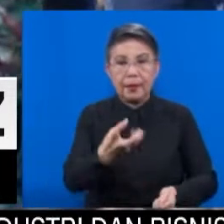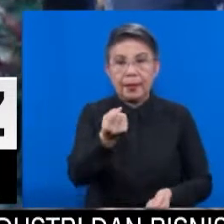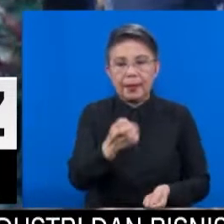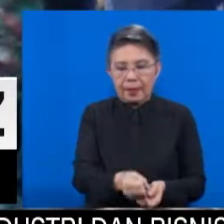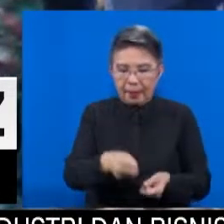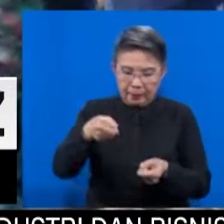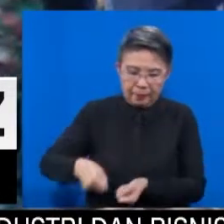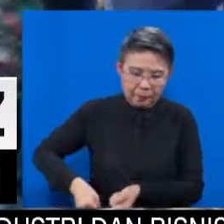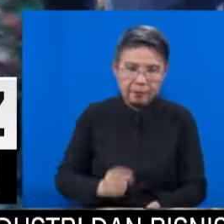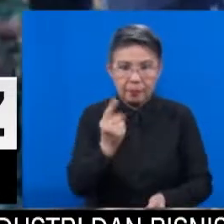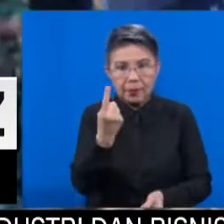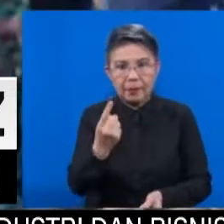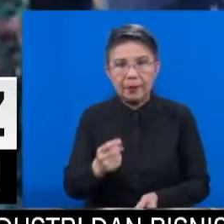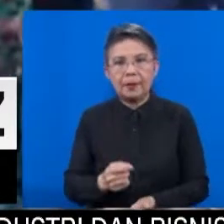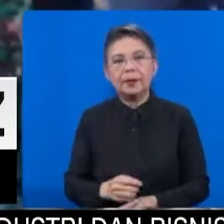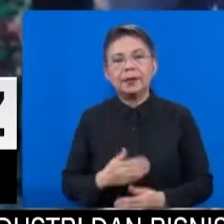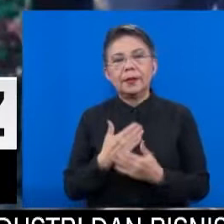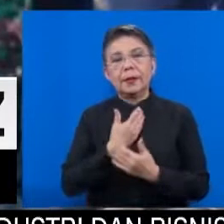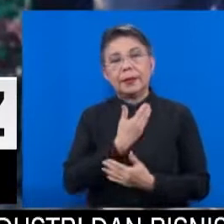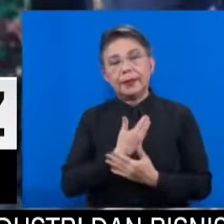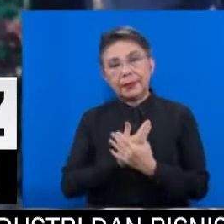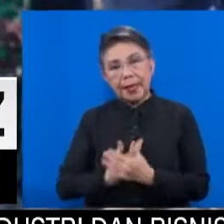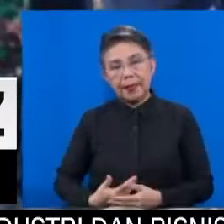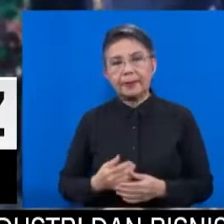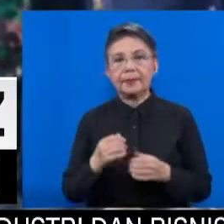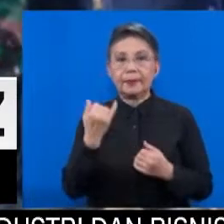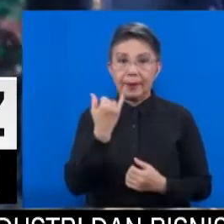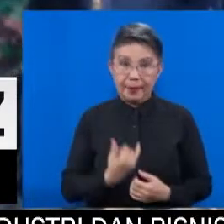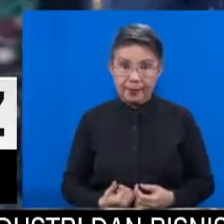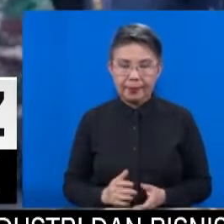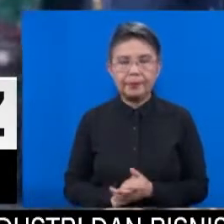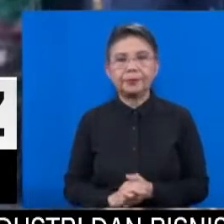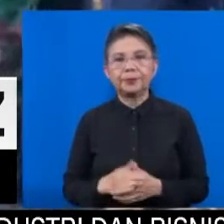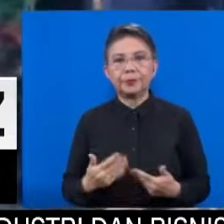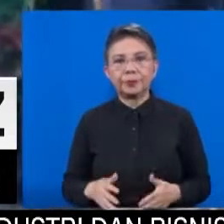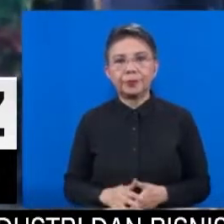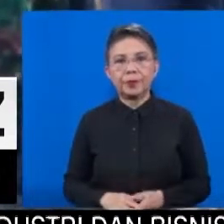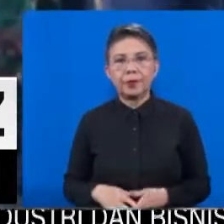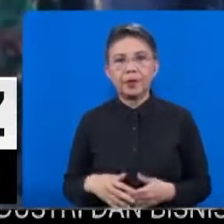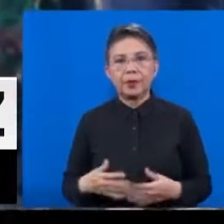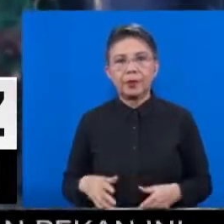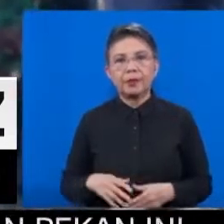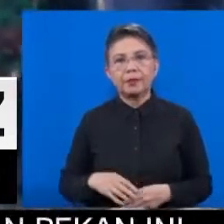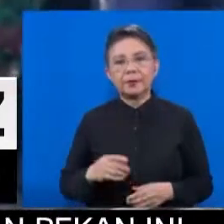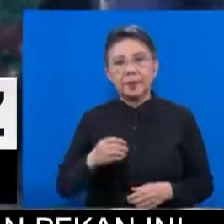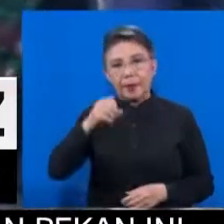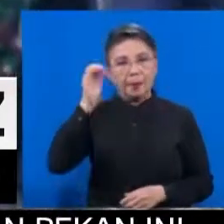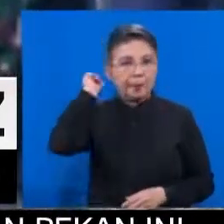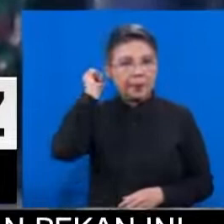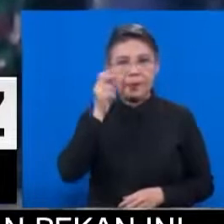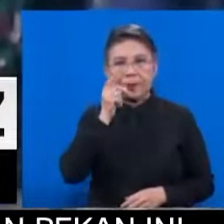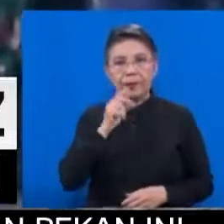lahat tempat peristirahatan terakhir Eril maksud kami. Sebelum akhirnya Ridwan Kamil dan Atalia